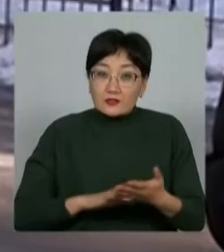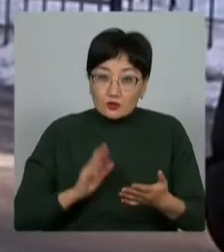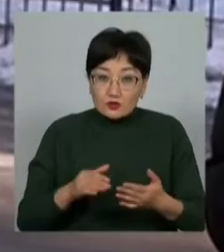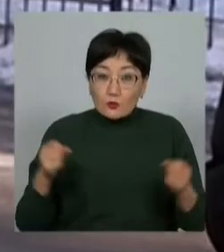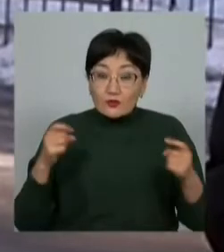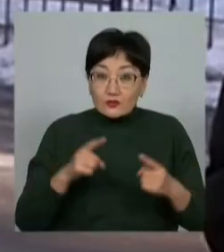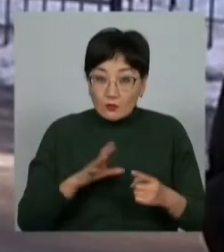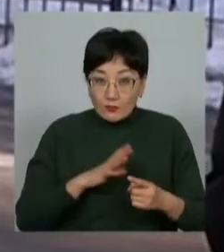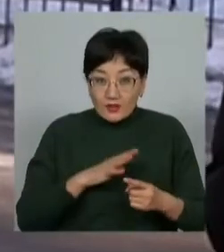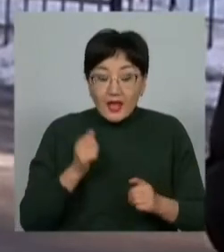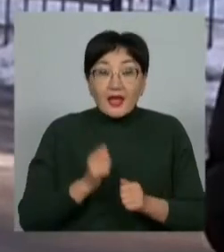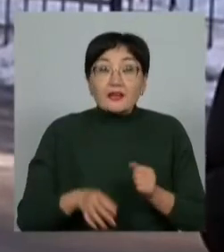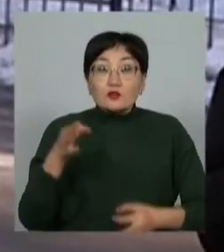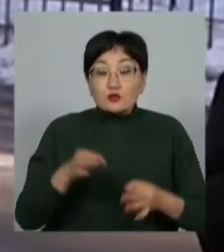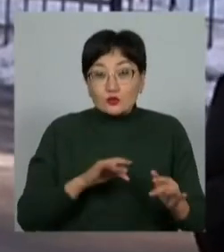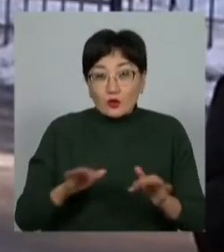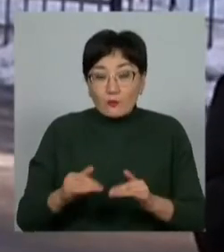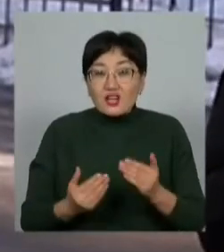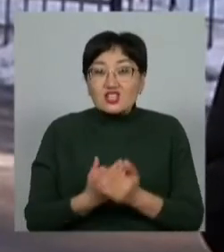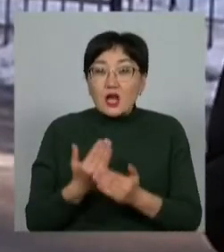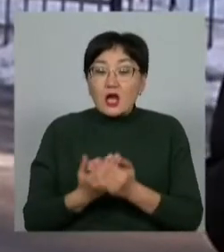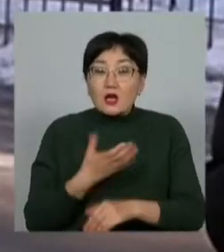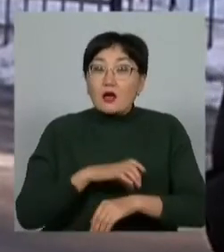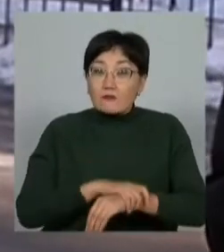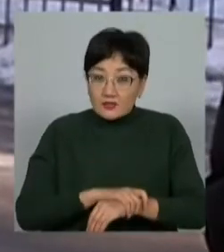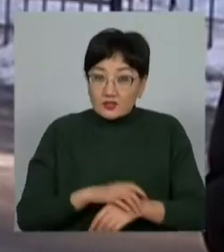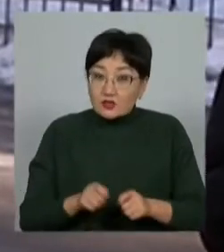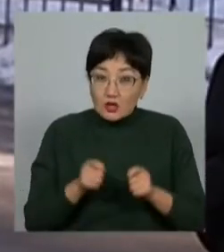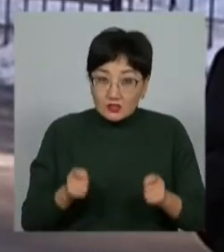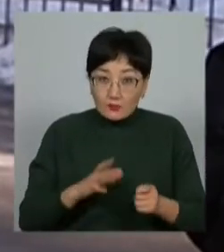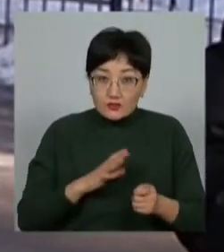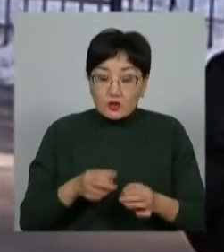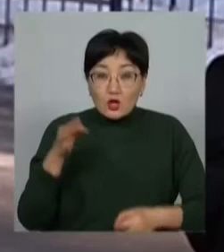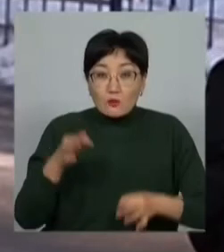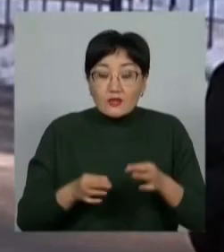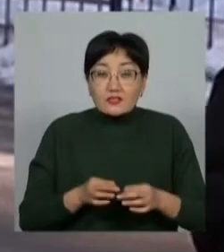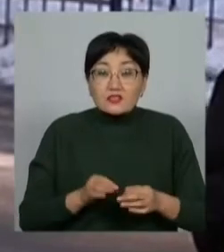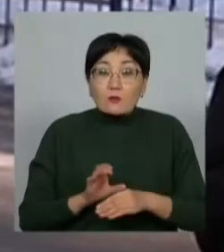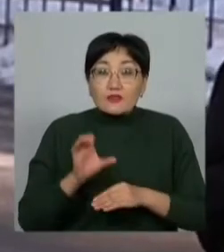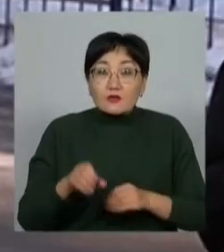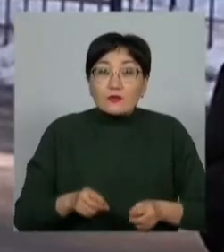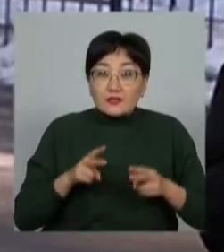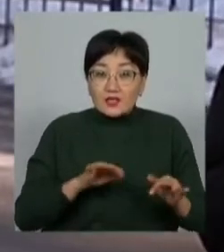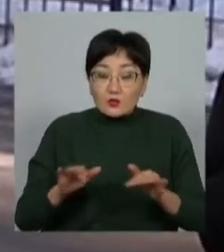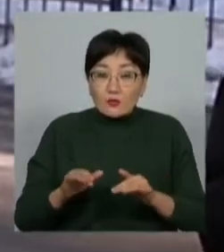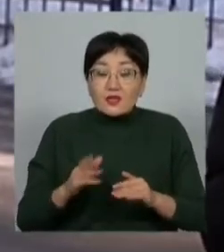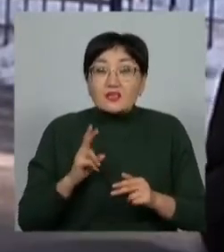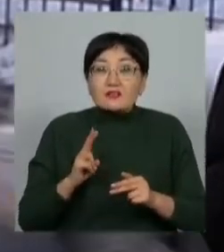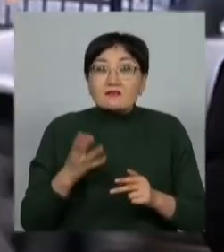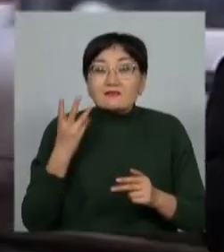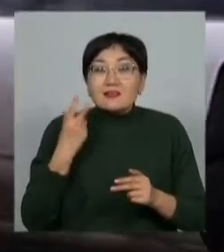Белгілі болғандай, әр сот отырысында жаңа тың деректер ашылып жатыр. Сотқа жолданған қылмыстық істің ақыры